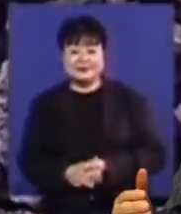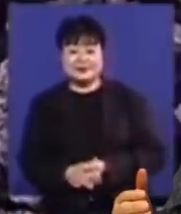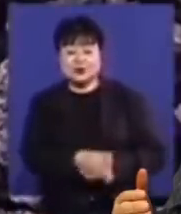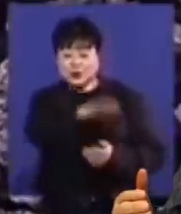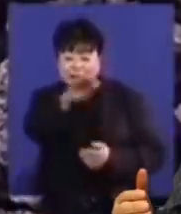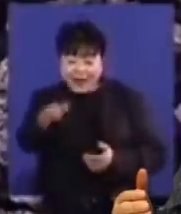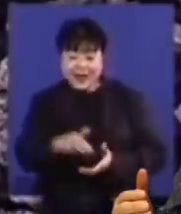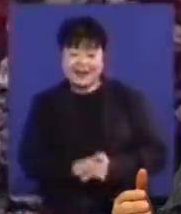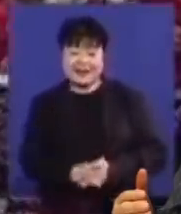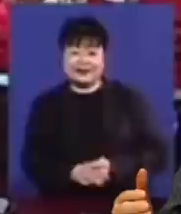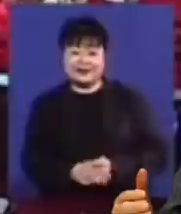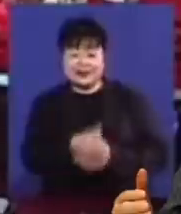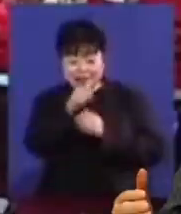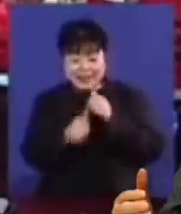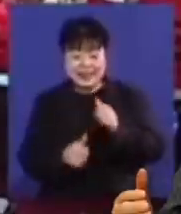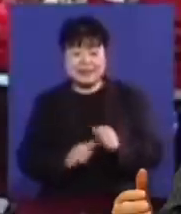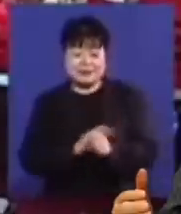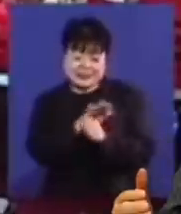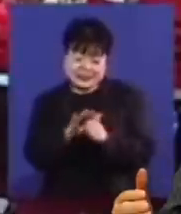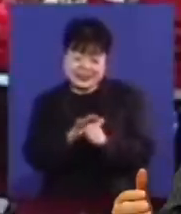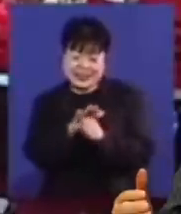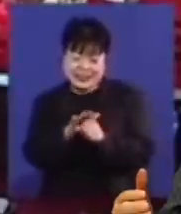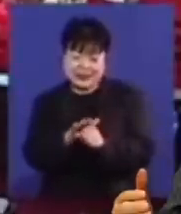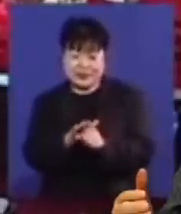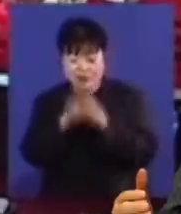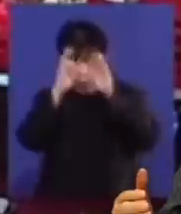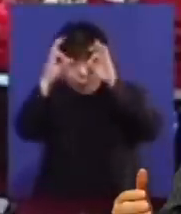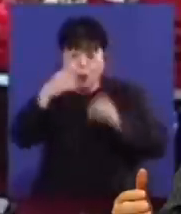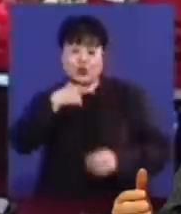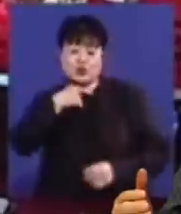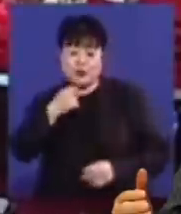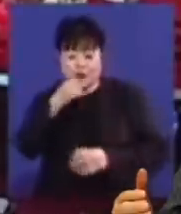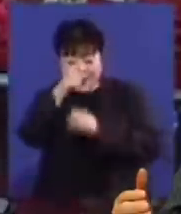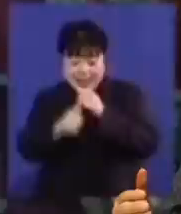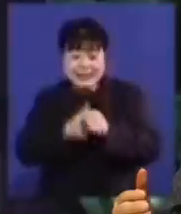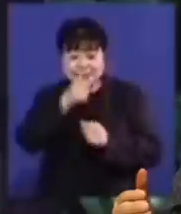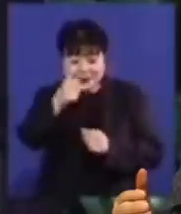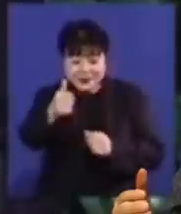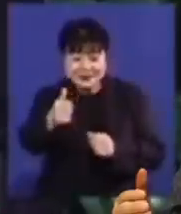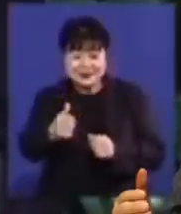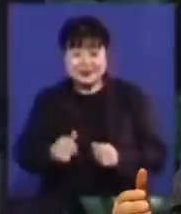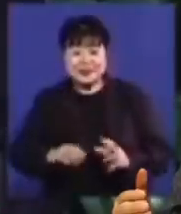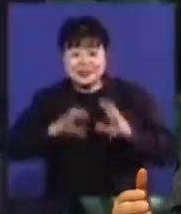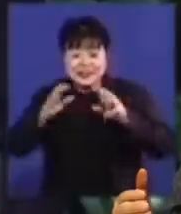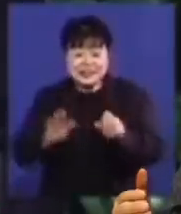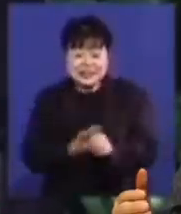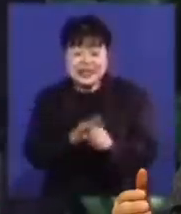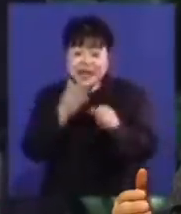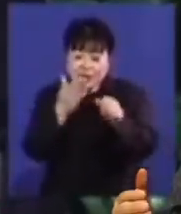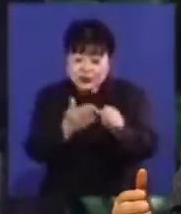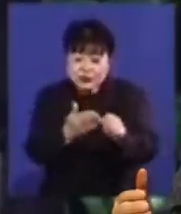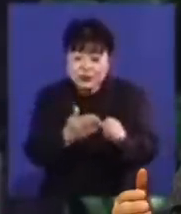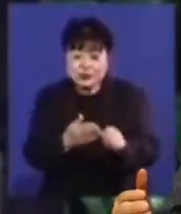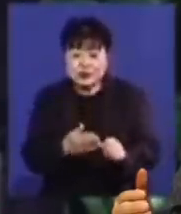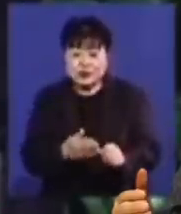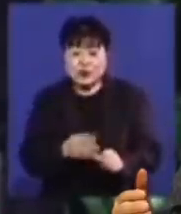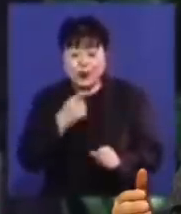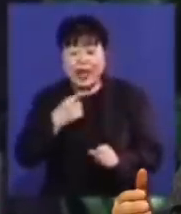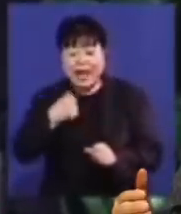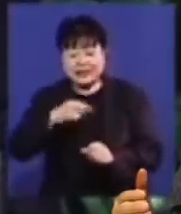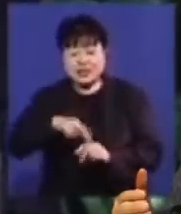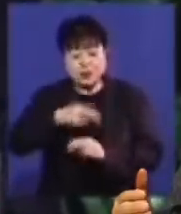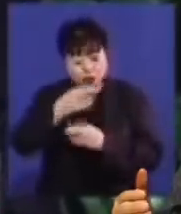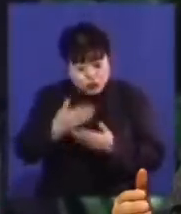우리가 하나님을 사랑하는 것을 보기를 원하는 것입니다. 하나님은 세상을 이처럼 사랑하사 주셨고